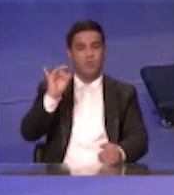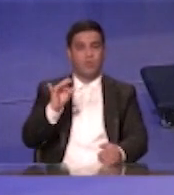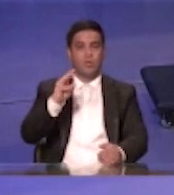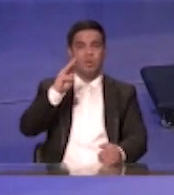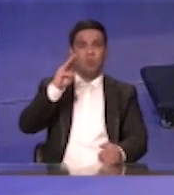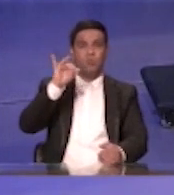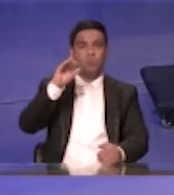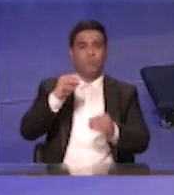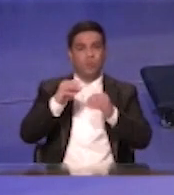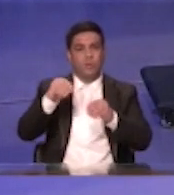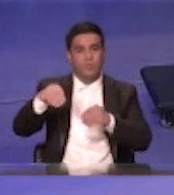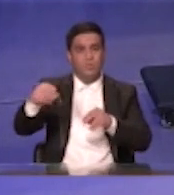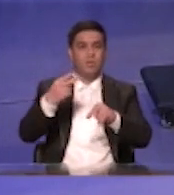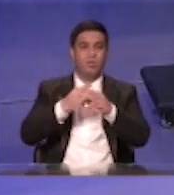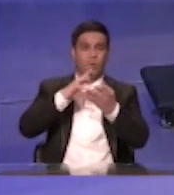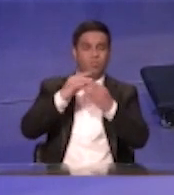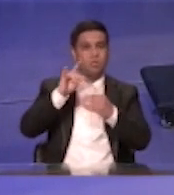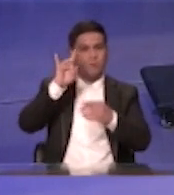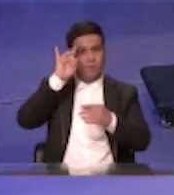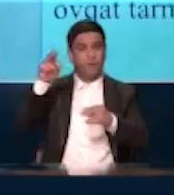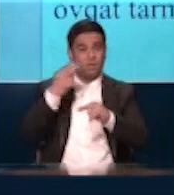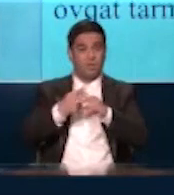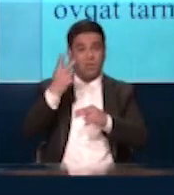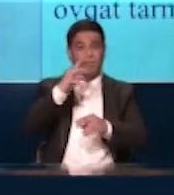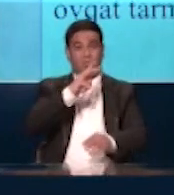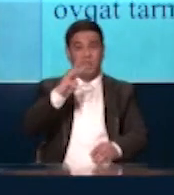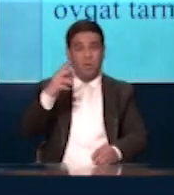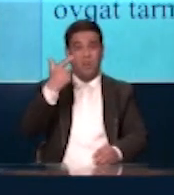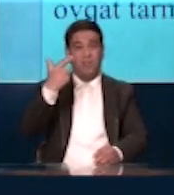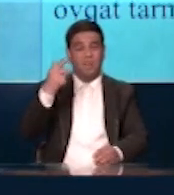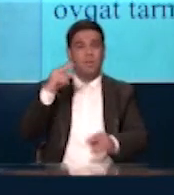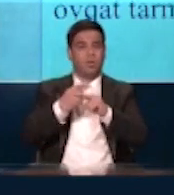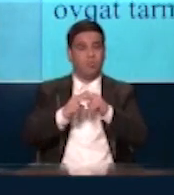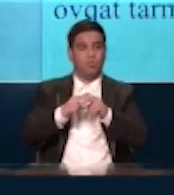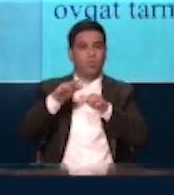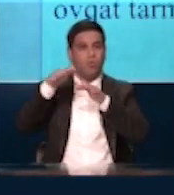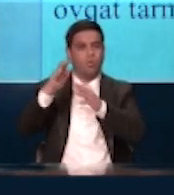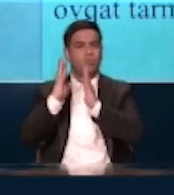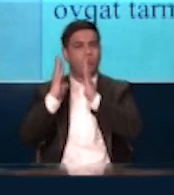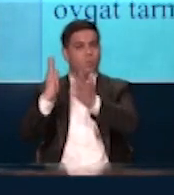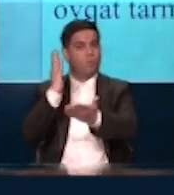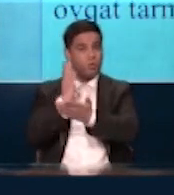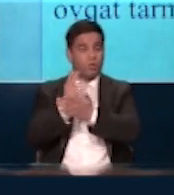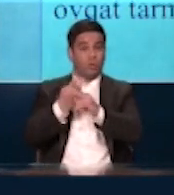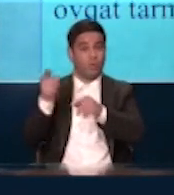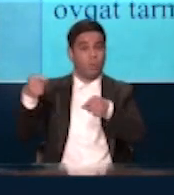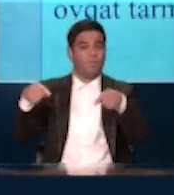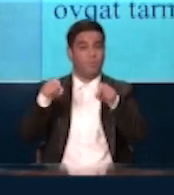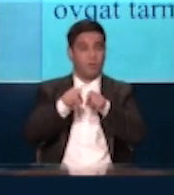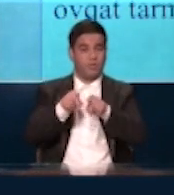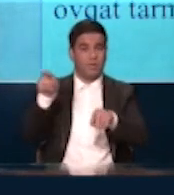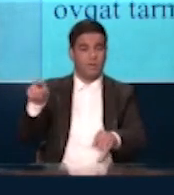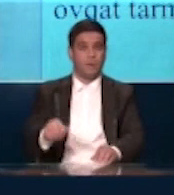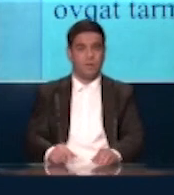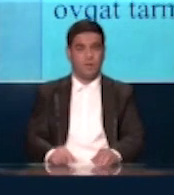tipli tuproqlar katta ahamiyatga ega. 2 million gektar yerga yaqin o'rmon hududlari ham bor. Shu bilan birga tabiiy